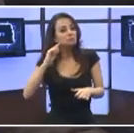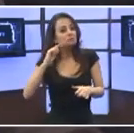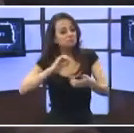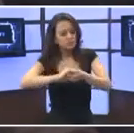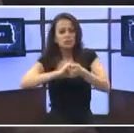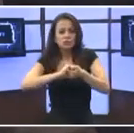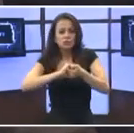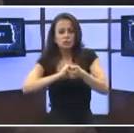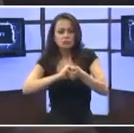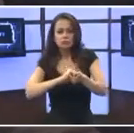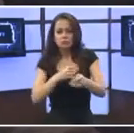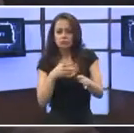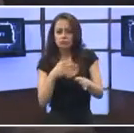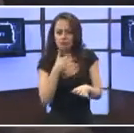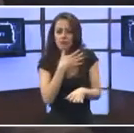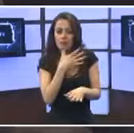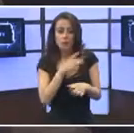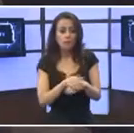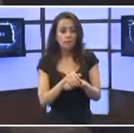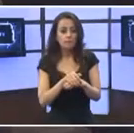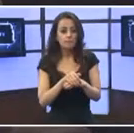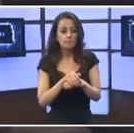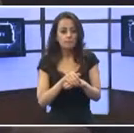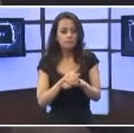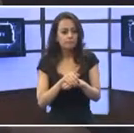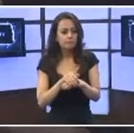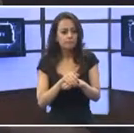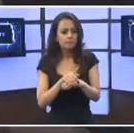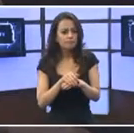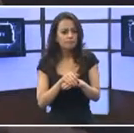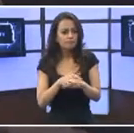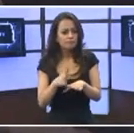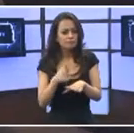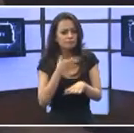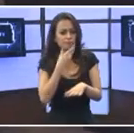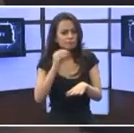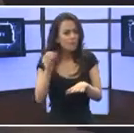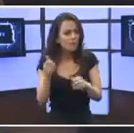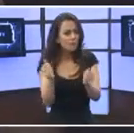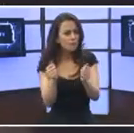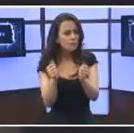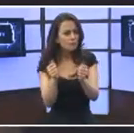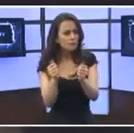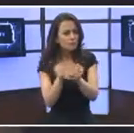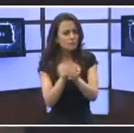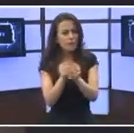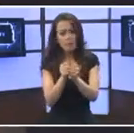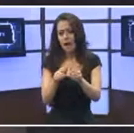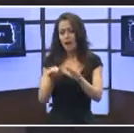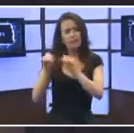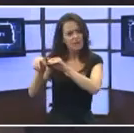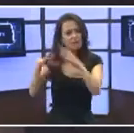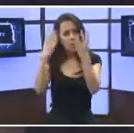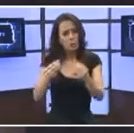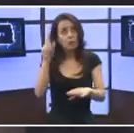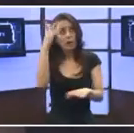çok golleriyle ve bizim yaz spor okullarımızda gençlere verdiğimiz hizmetlerin hepsinde destek oldu sağ Allah olsunlar. Allah razı olsun ne mutlu.